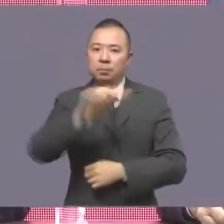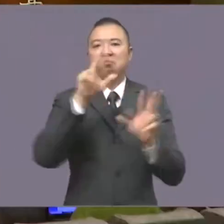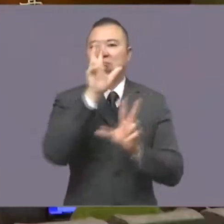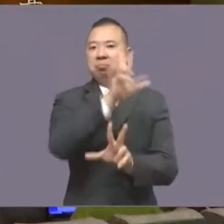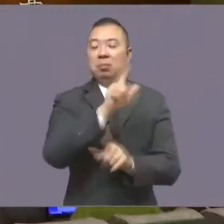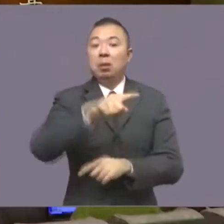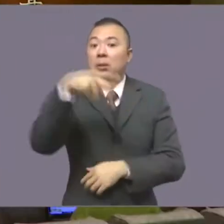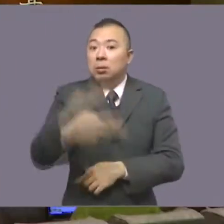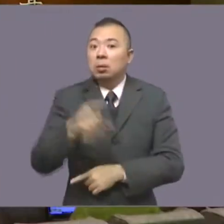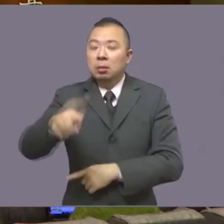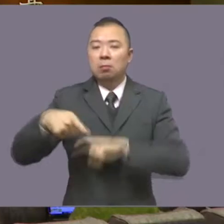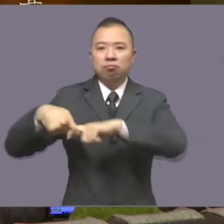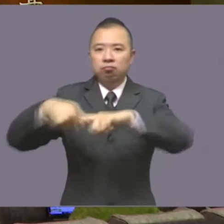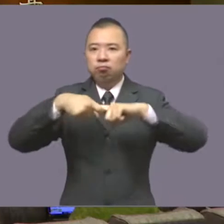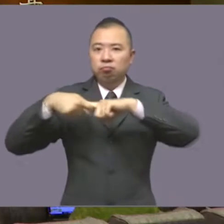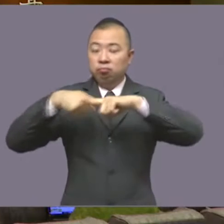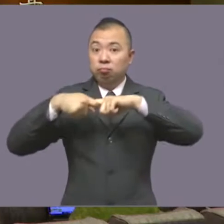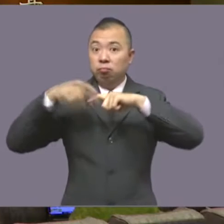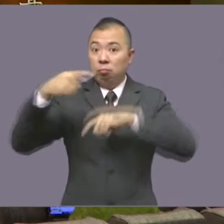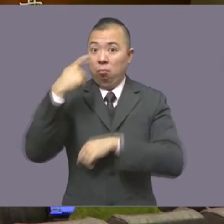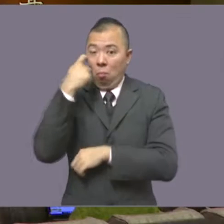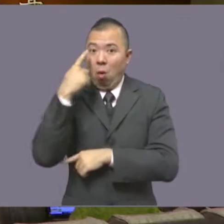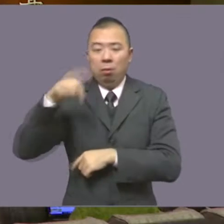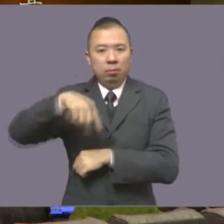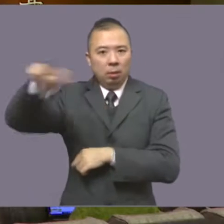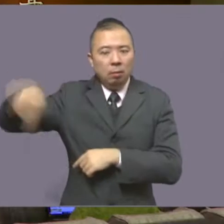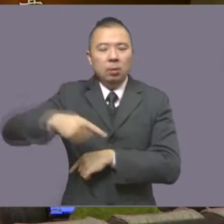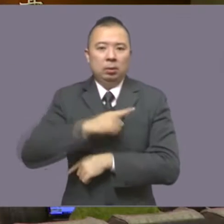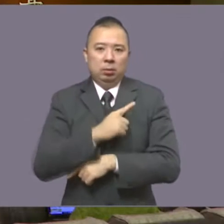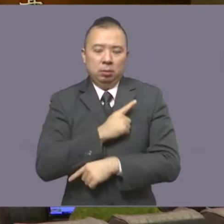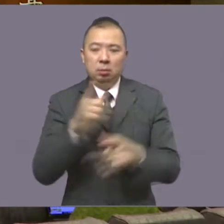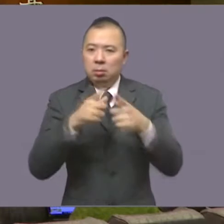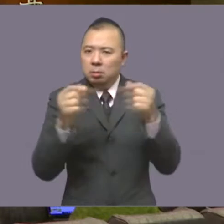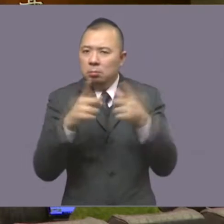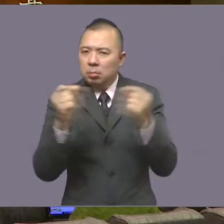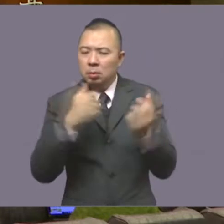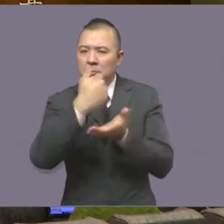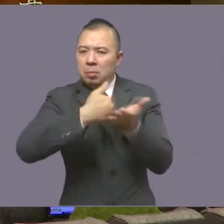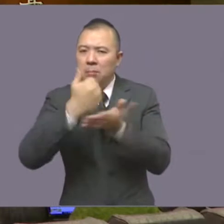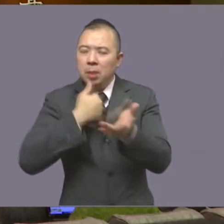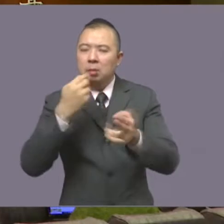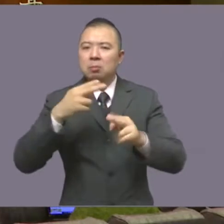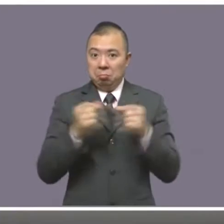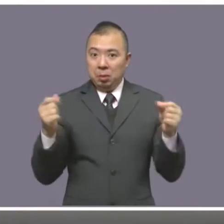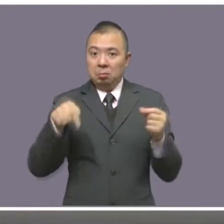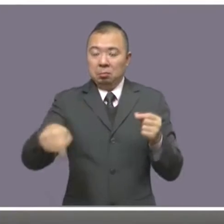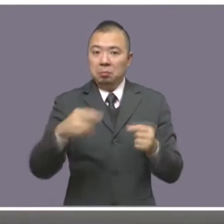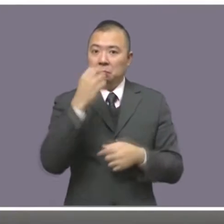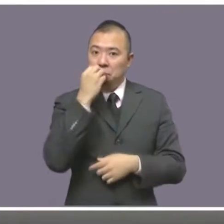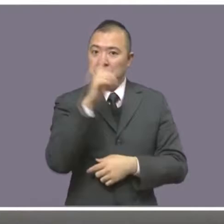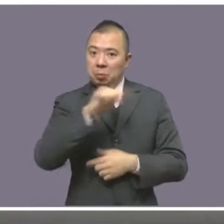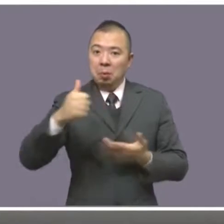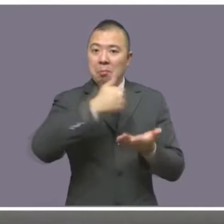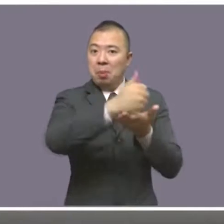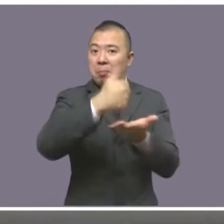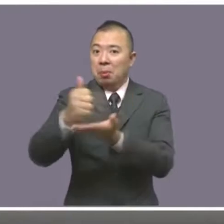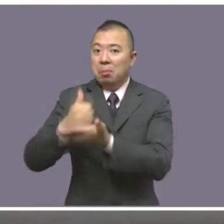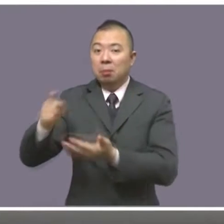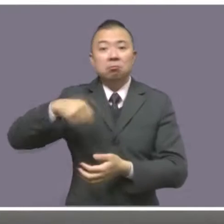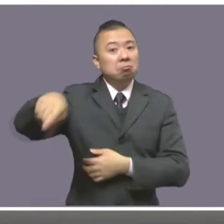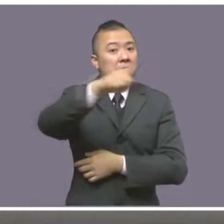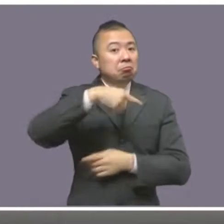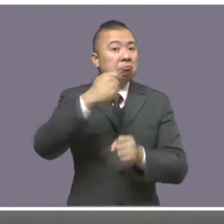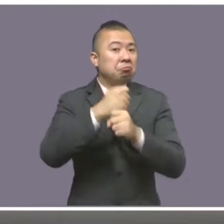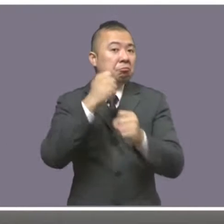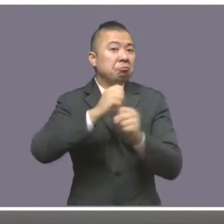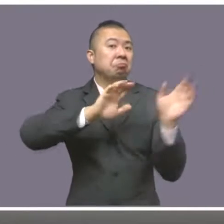た会見では現在日本産の食品の輸入を検視しているのは台湾と中国のみで cp